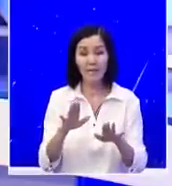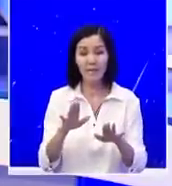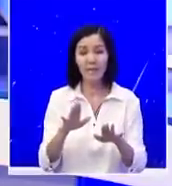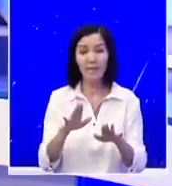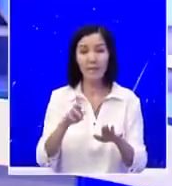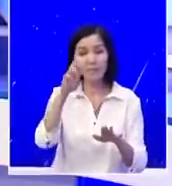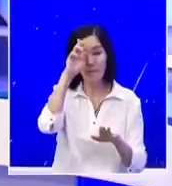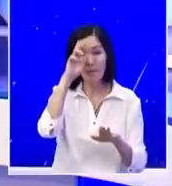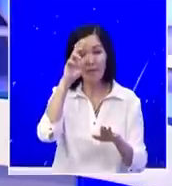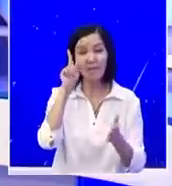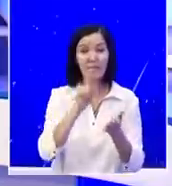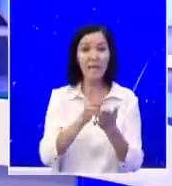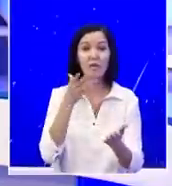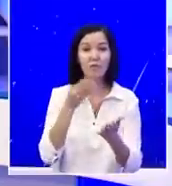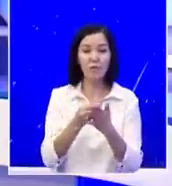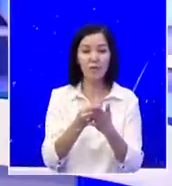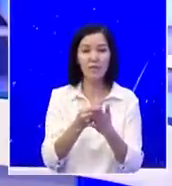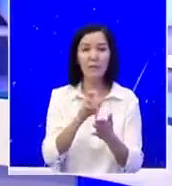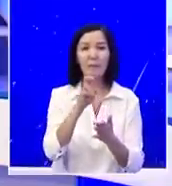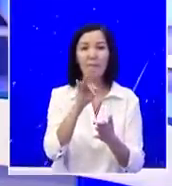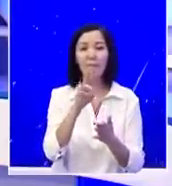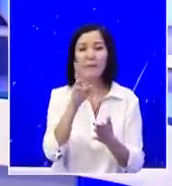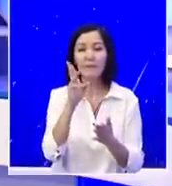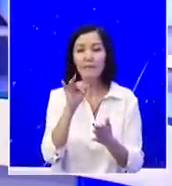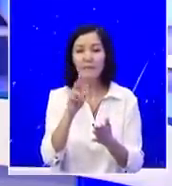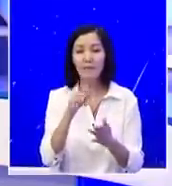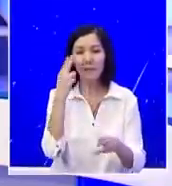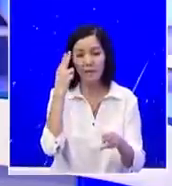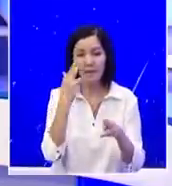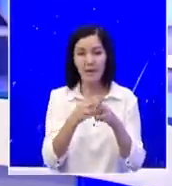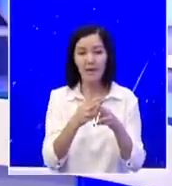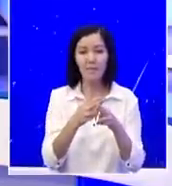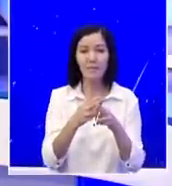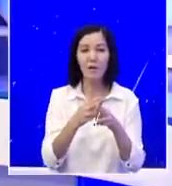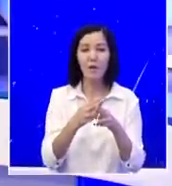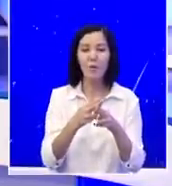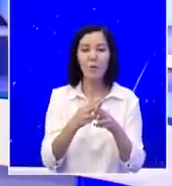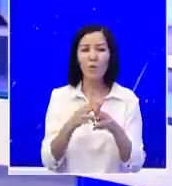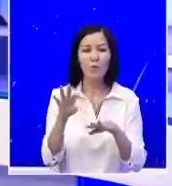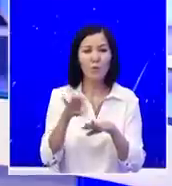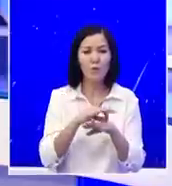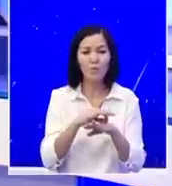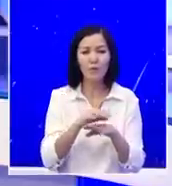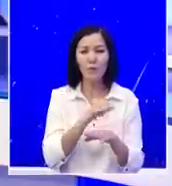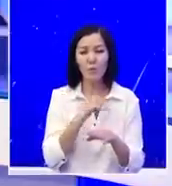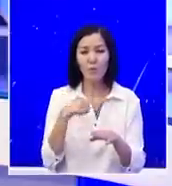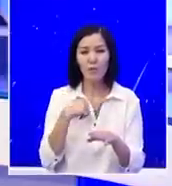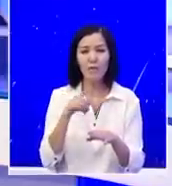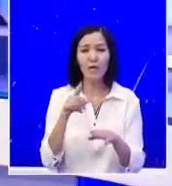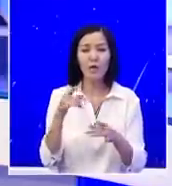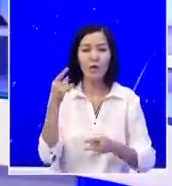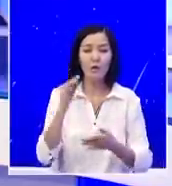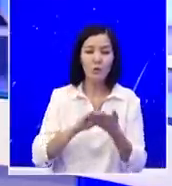болса, үйленбеген қыз жігіттерді қазақ ұлтына жасалған қасақана қадам деп қатты сынайтын. Мұны әсіресе өзі жүрген